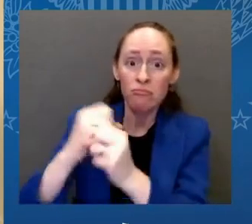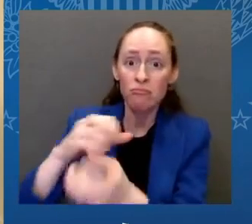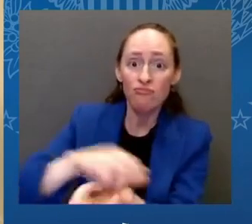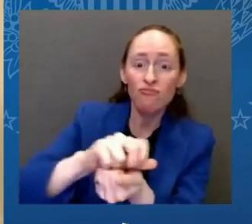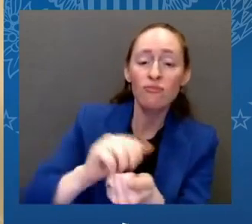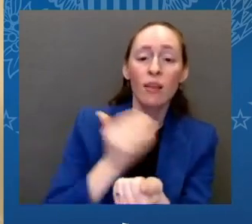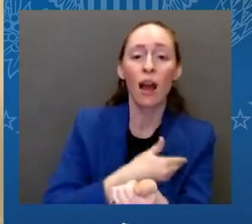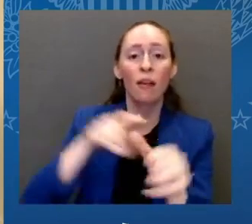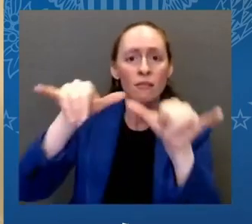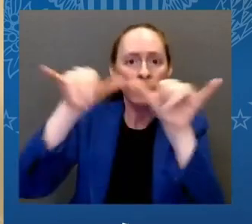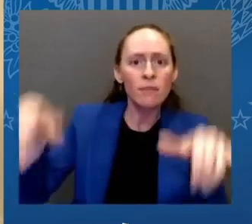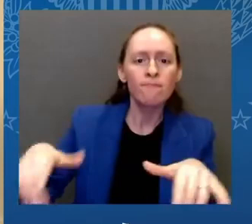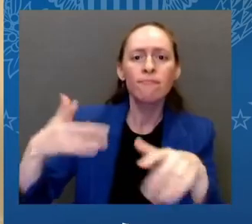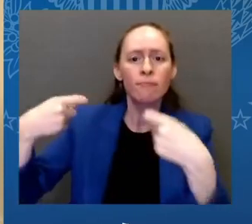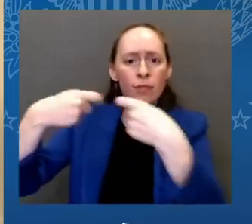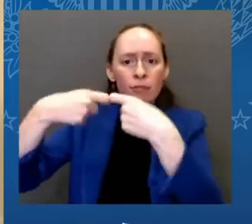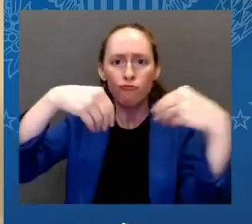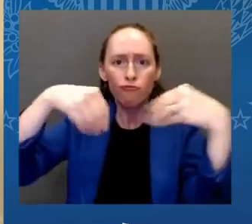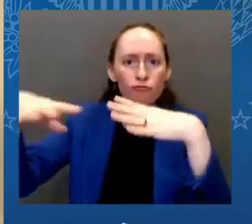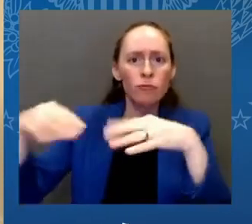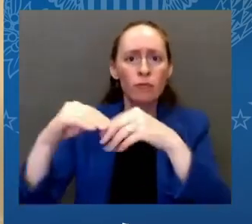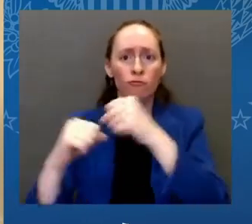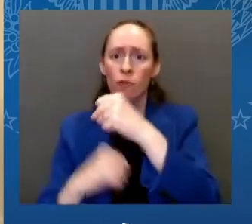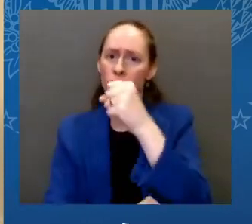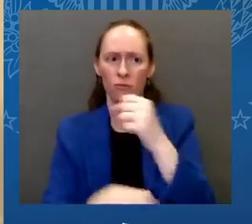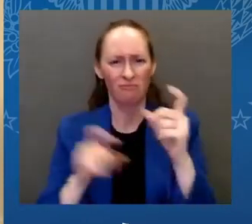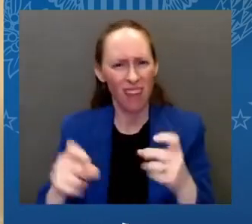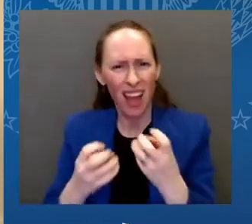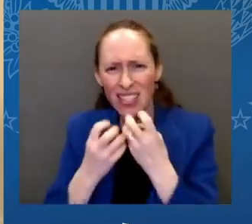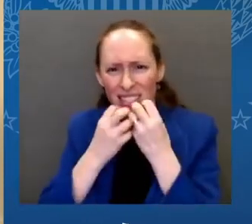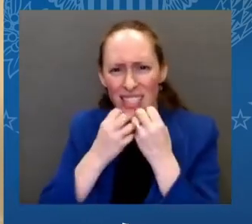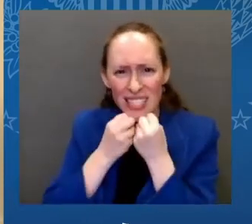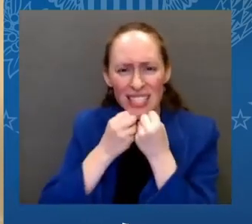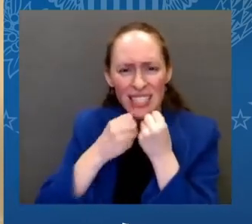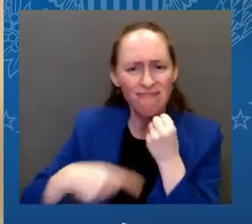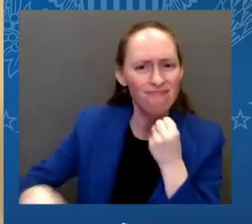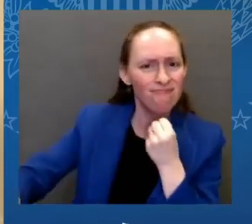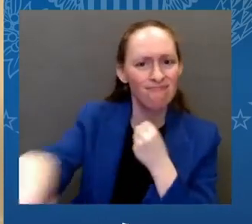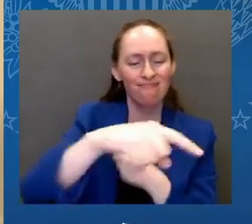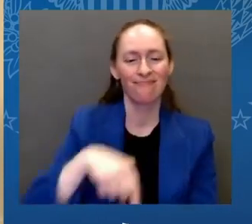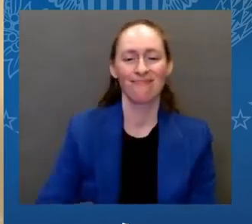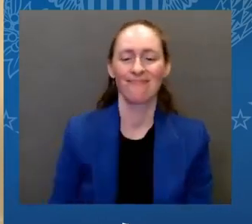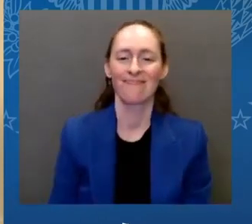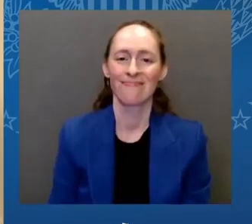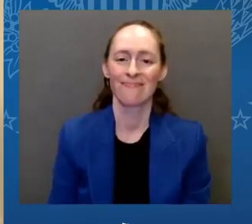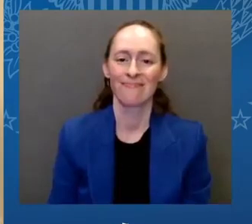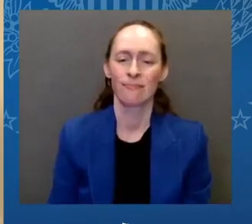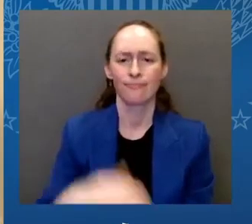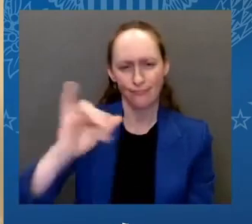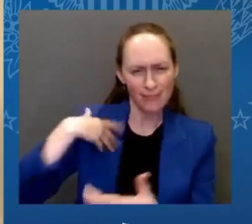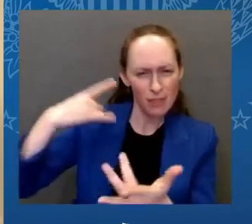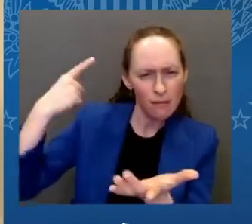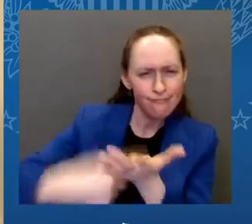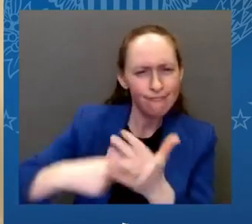Ми детально говорили про те, чого ми очікуємо від наступного року і до чого ми